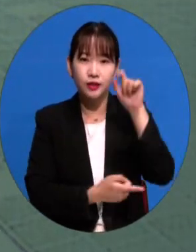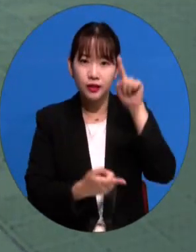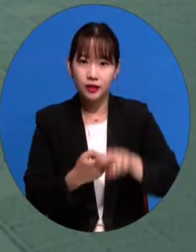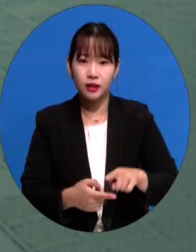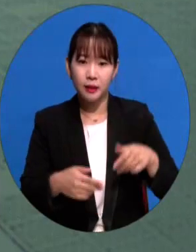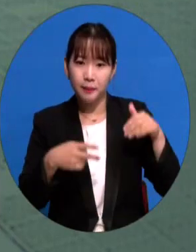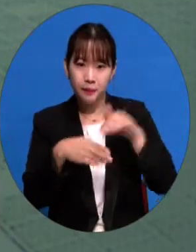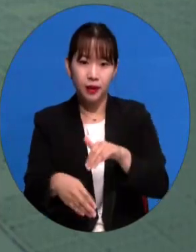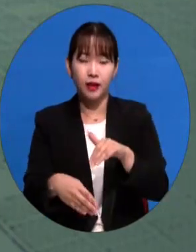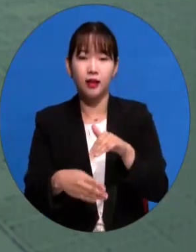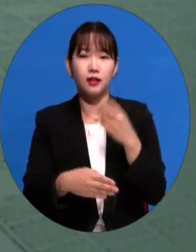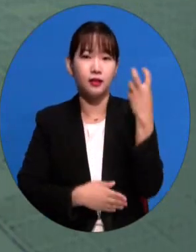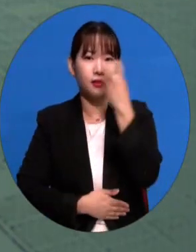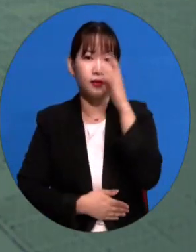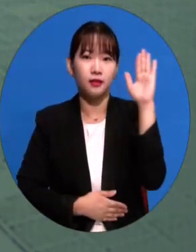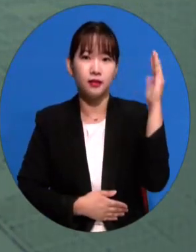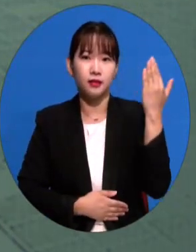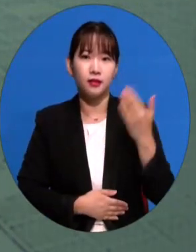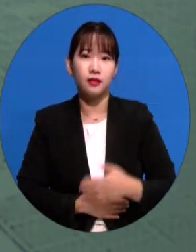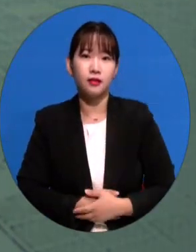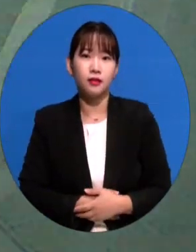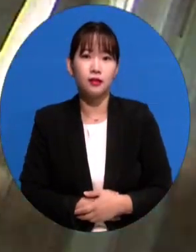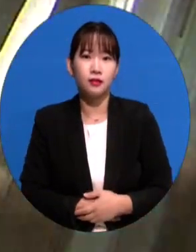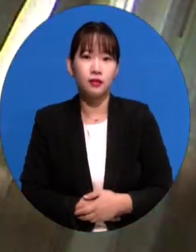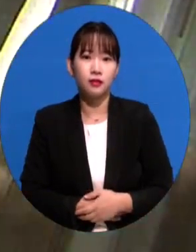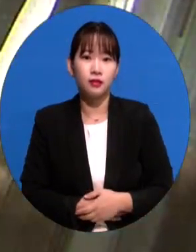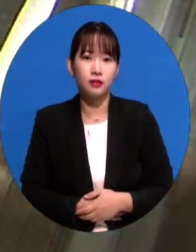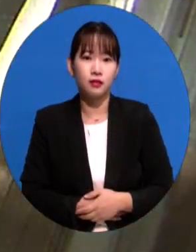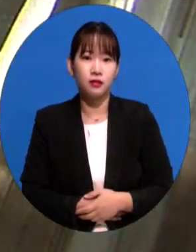낸 것으로 조사됐습니다. 임지은 기자입니다.